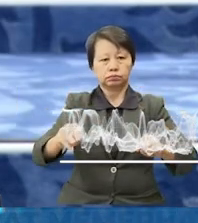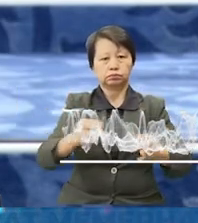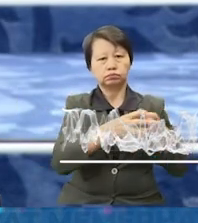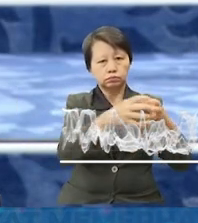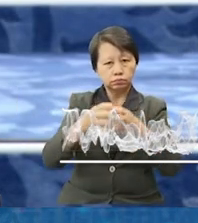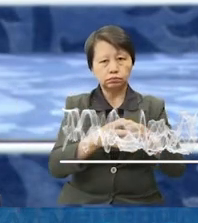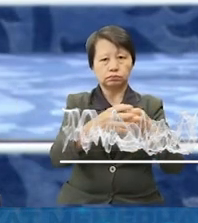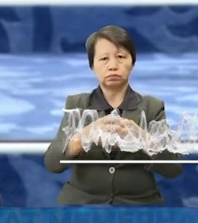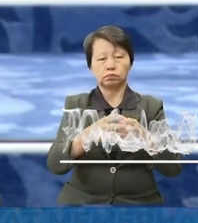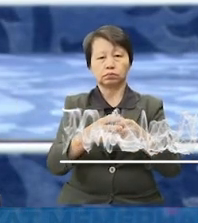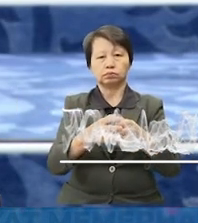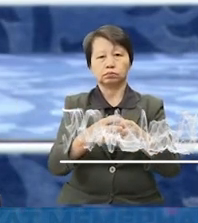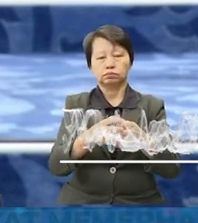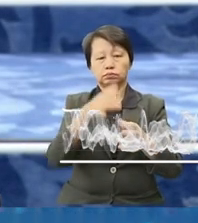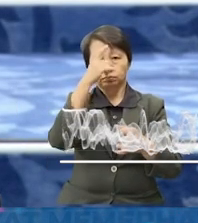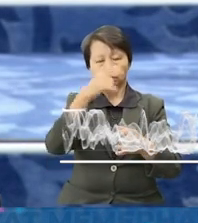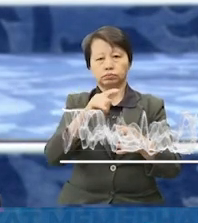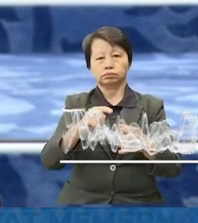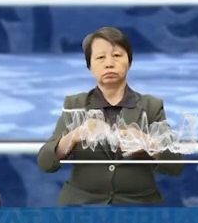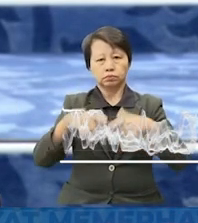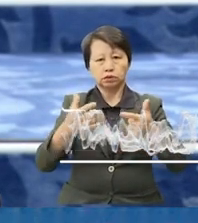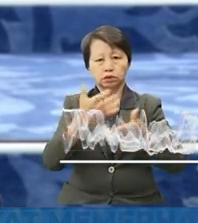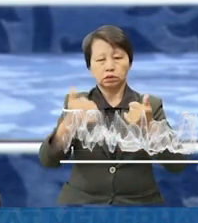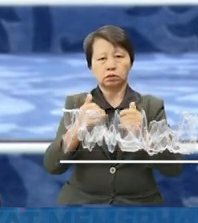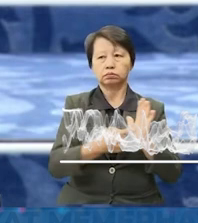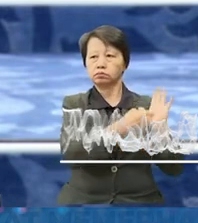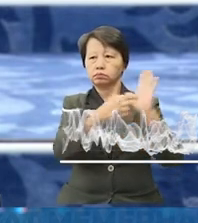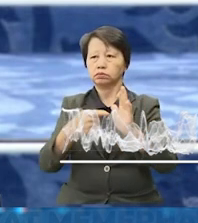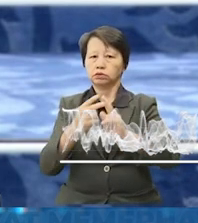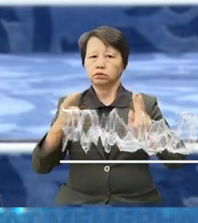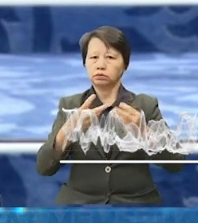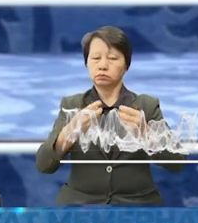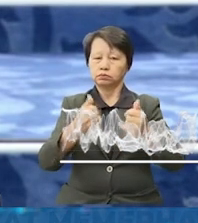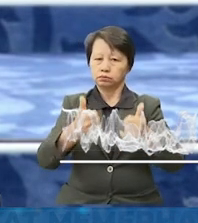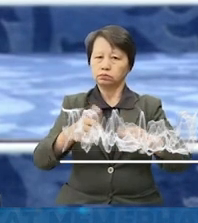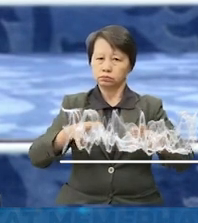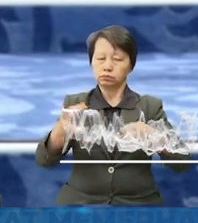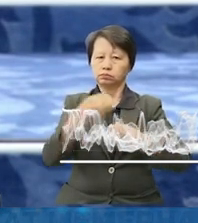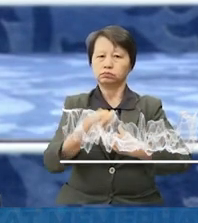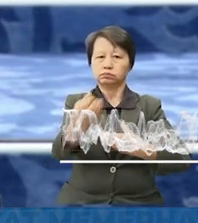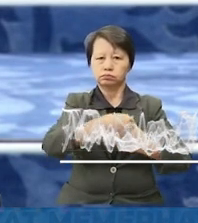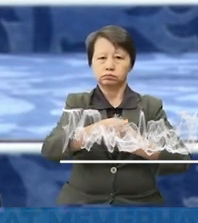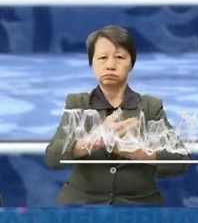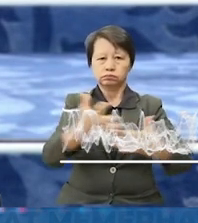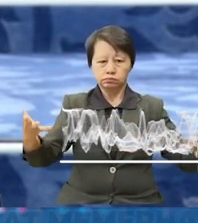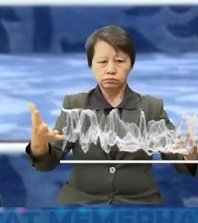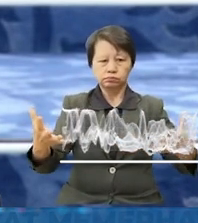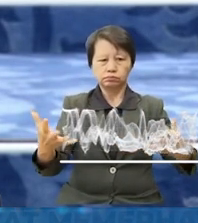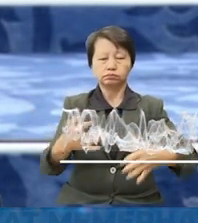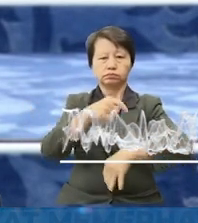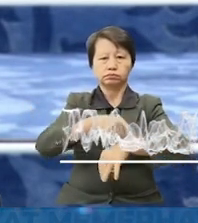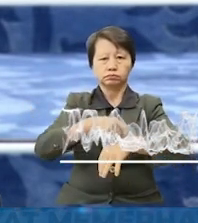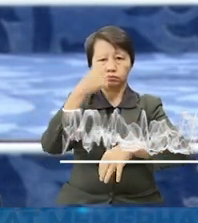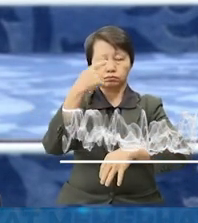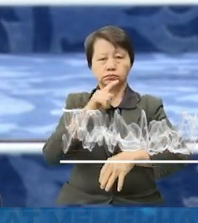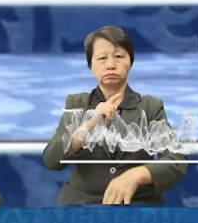gathering. The chants led by our two performers were very well received and was the most exhilarating time of